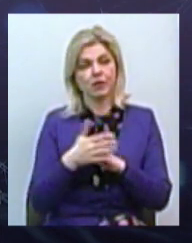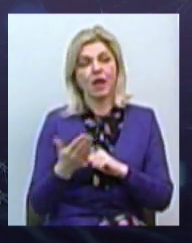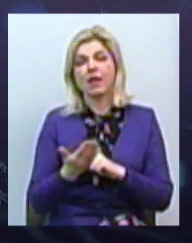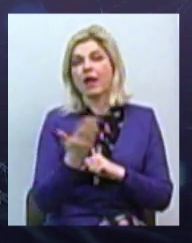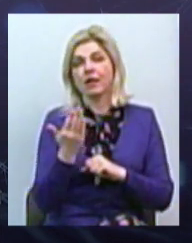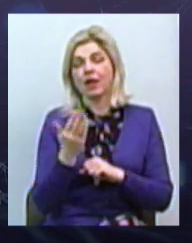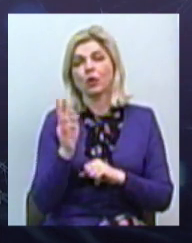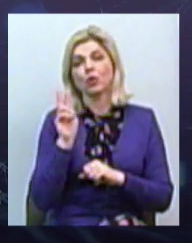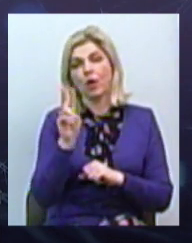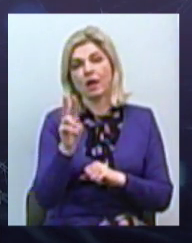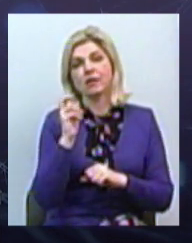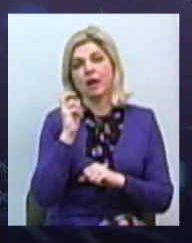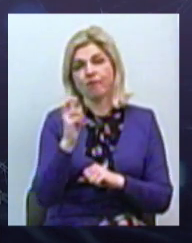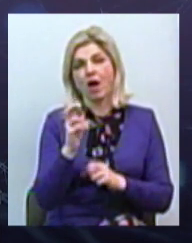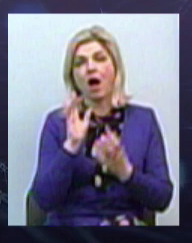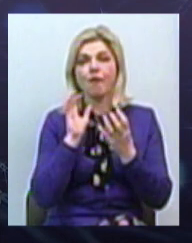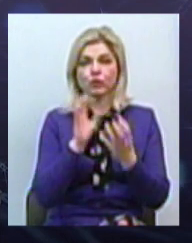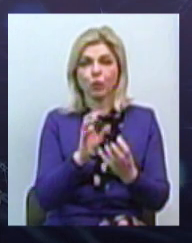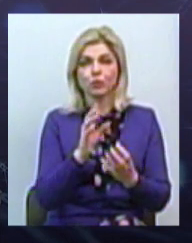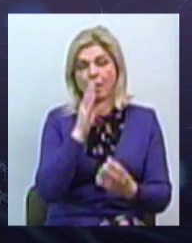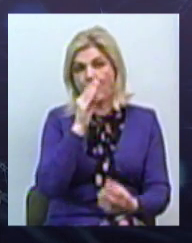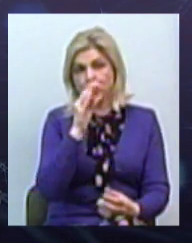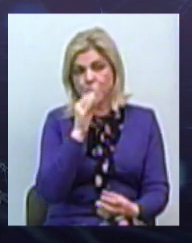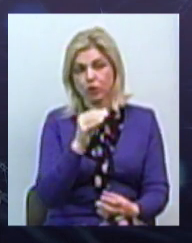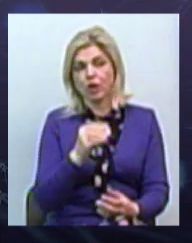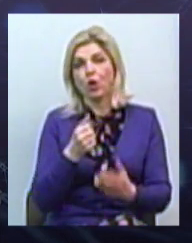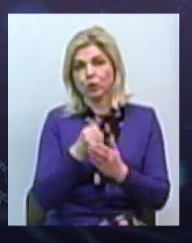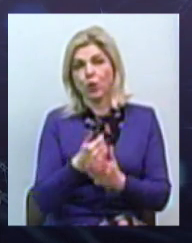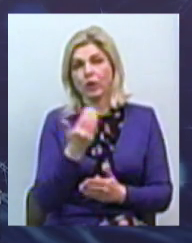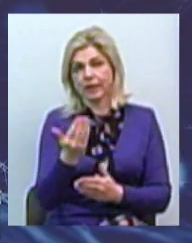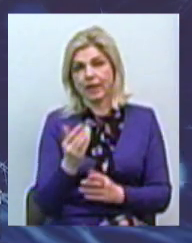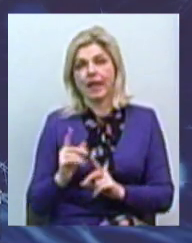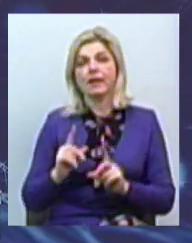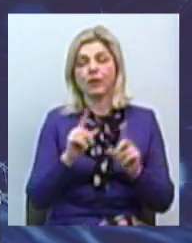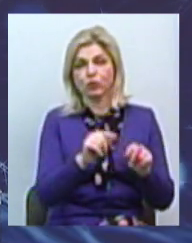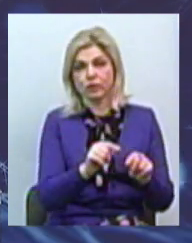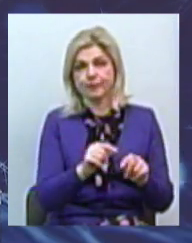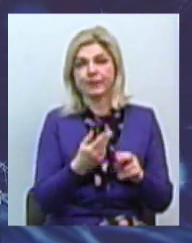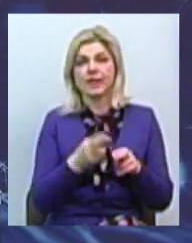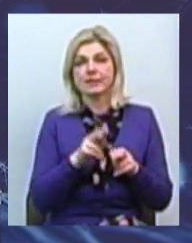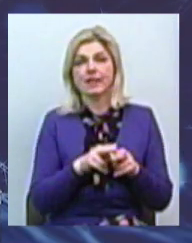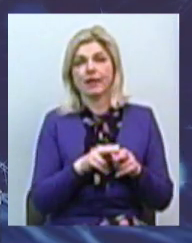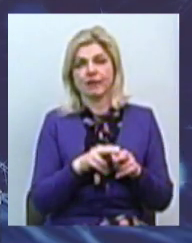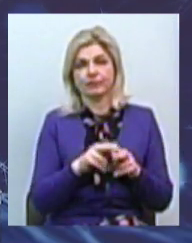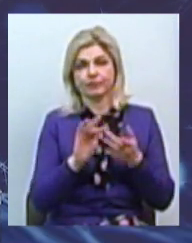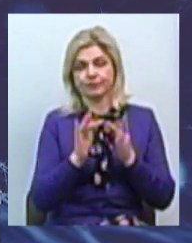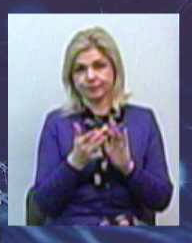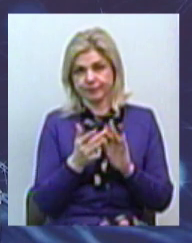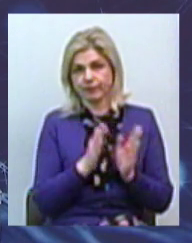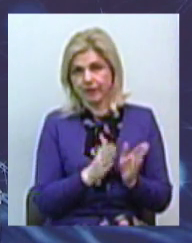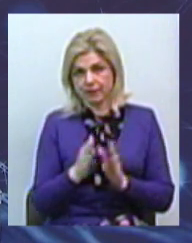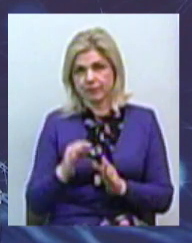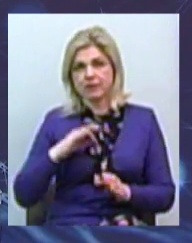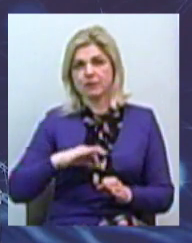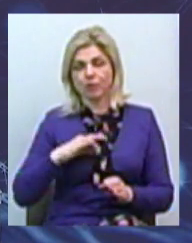саме тролейбус, трамвай, автобус чи маршрутка до них їдуть. Ця система використовує дані, які надходять